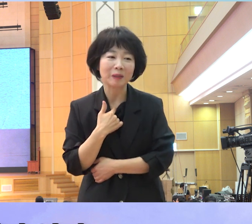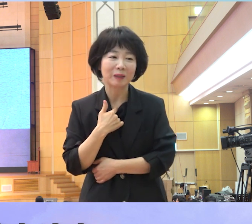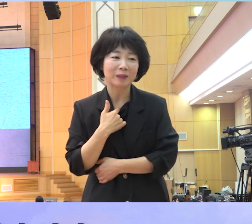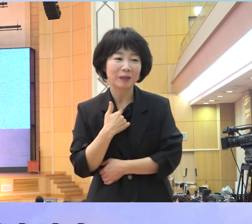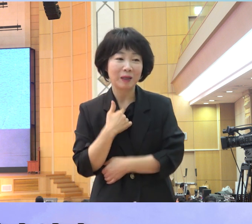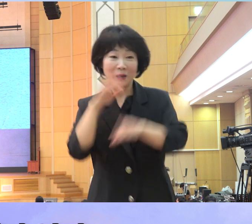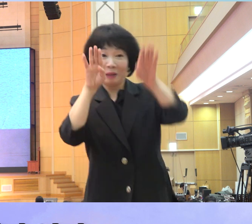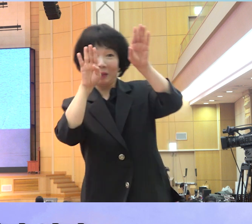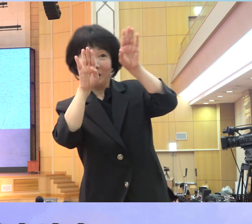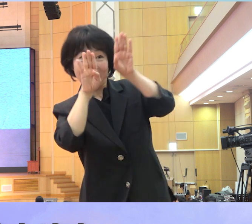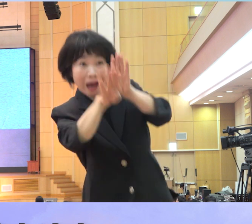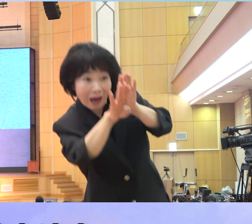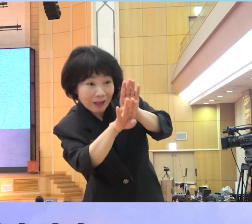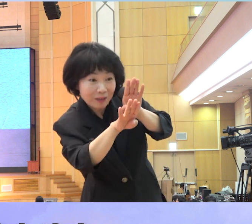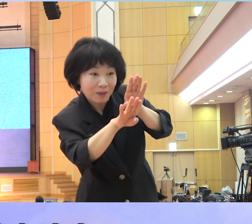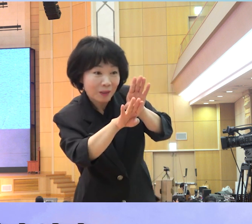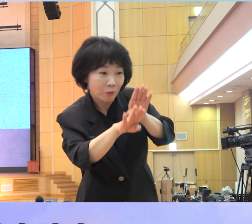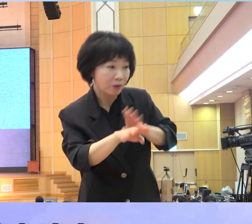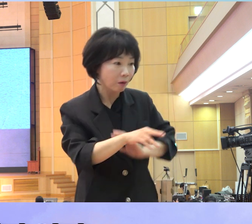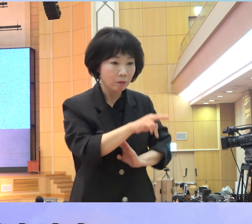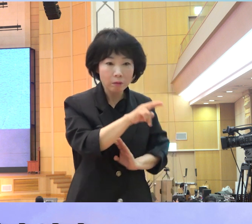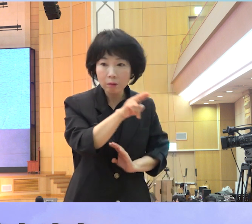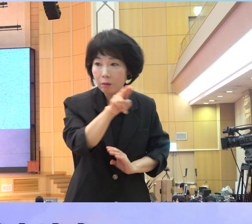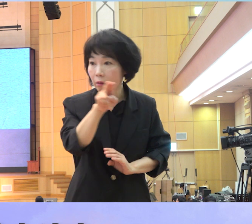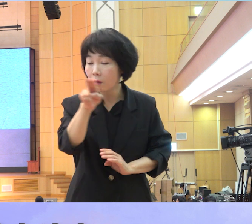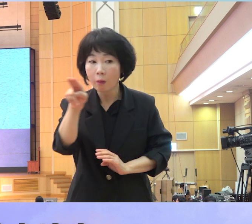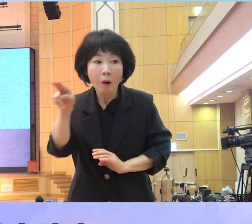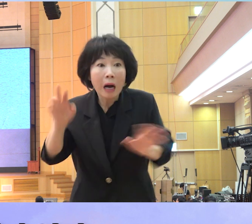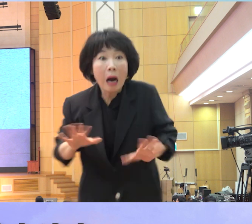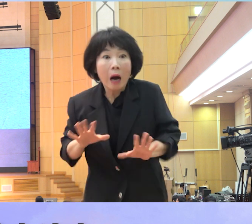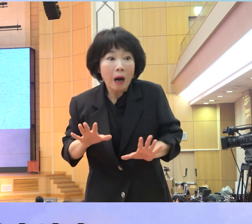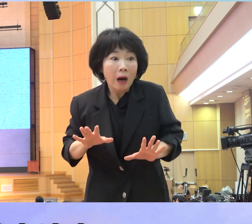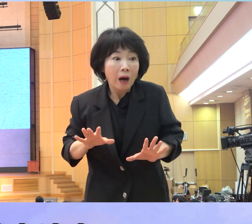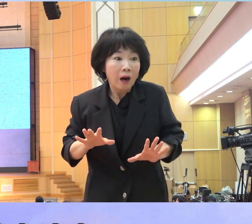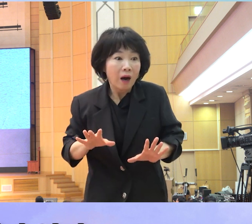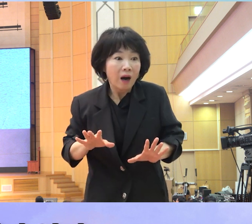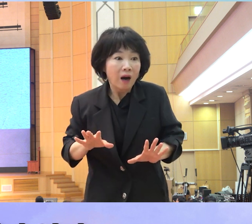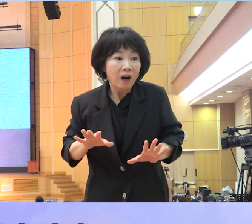열고 문을 딱 열었는데 담임 목사님이 딱